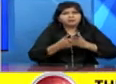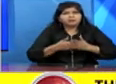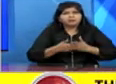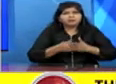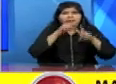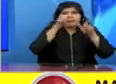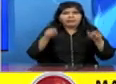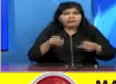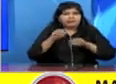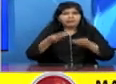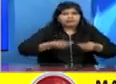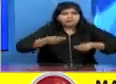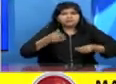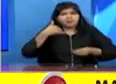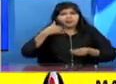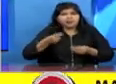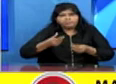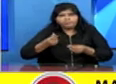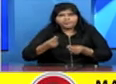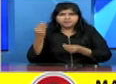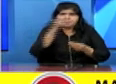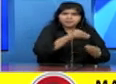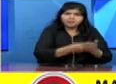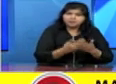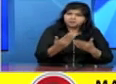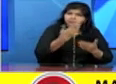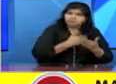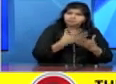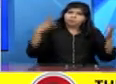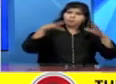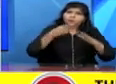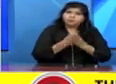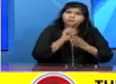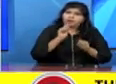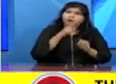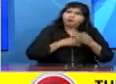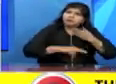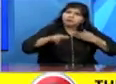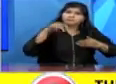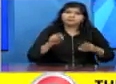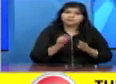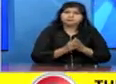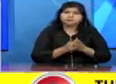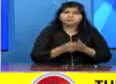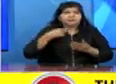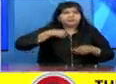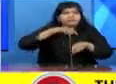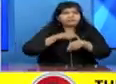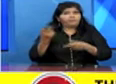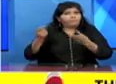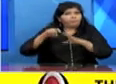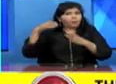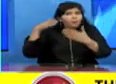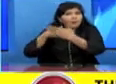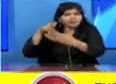डिजिटल पेमेंट आसानी से कर पा रहे हैं, उसके पीछे भी बहुत से लोग काम कर रहे हैं। लॉकडाउन के दौरान